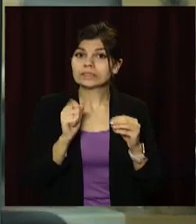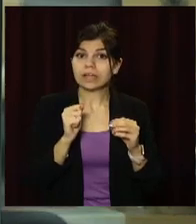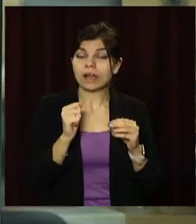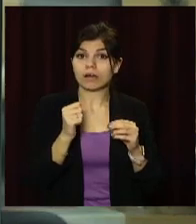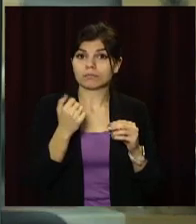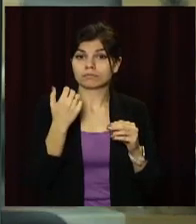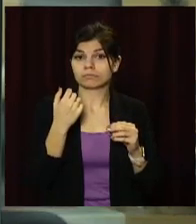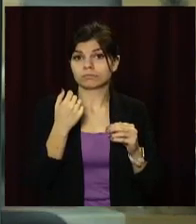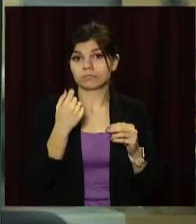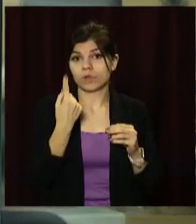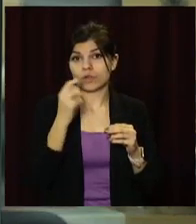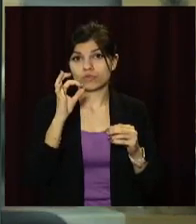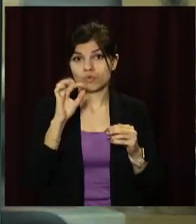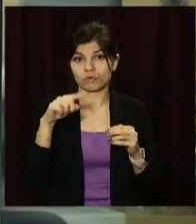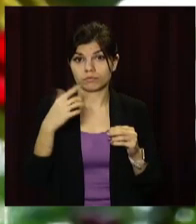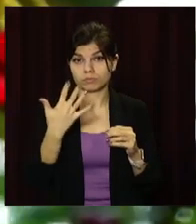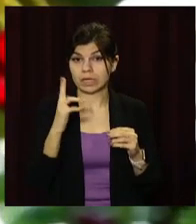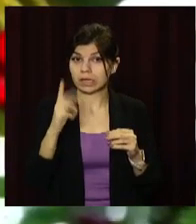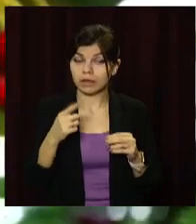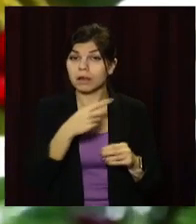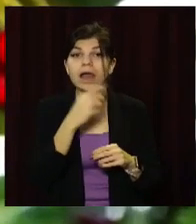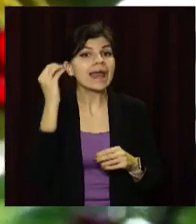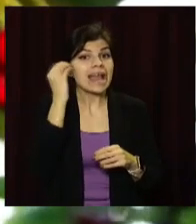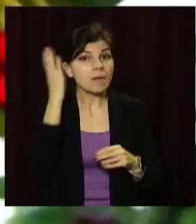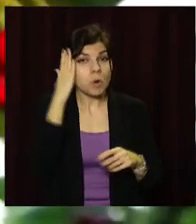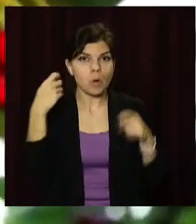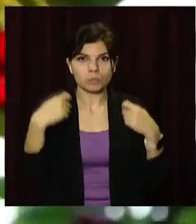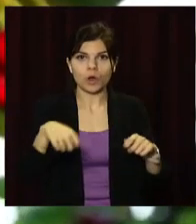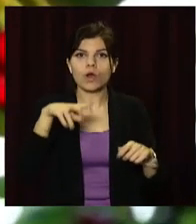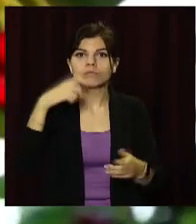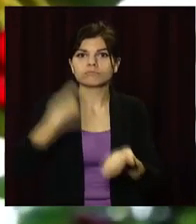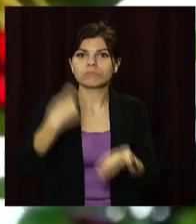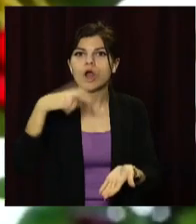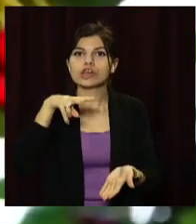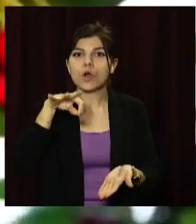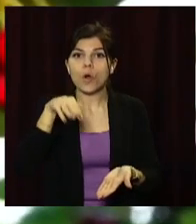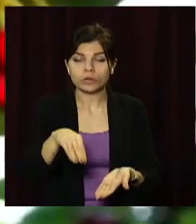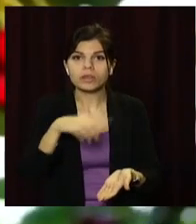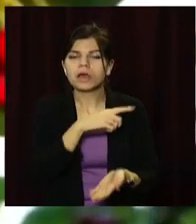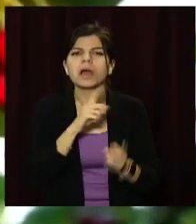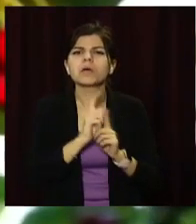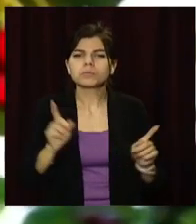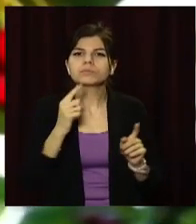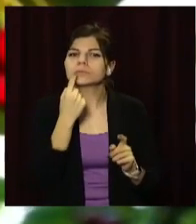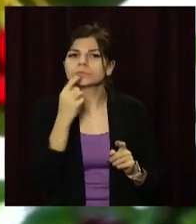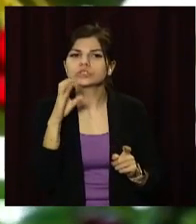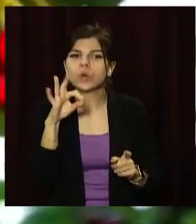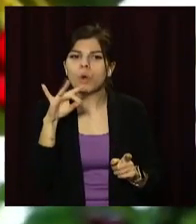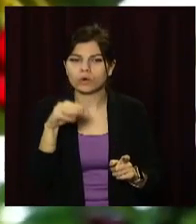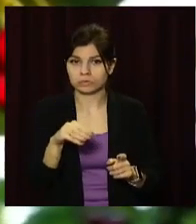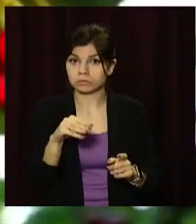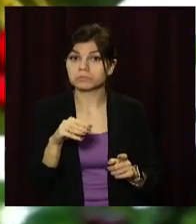10 тисяч доларів за півкілограма черешні. Унікальний лот продали на аукціоні в Японії. Ягоди належать до елітного раннього